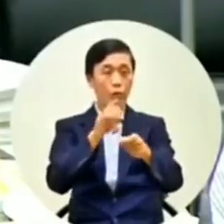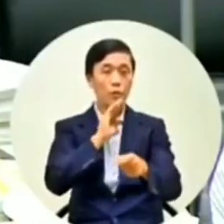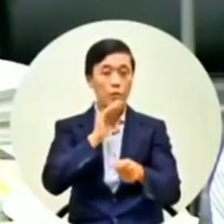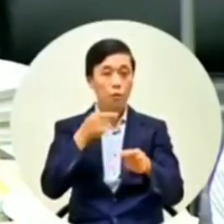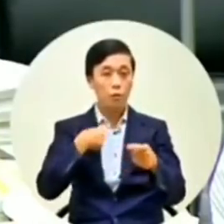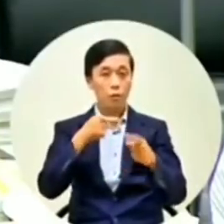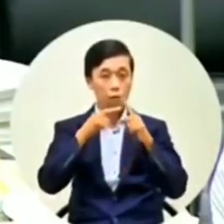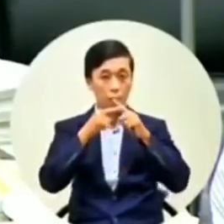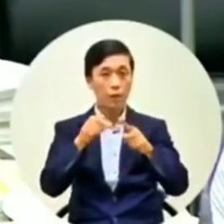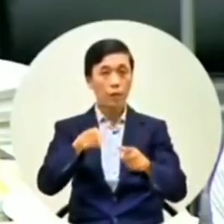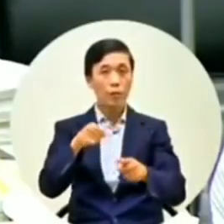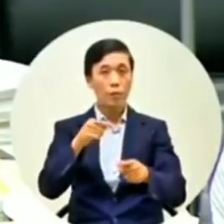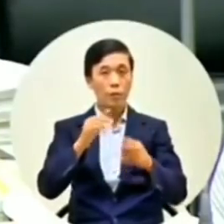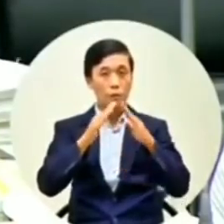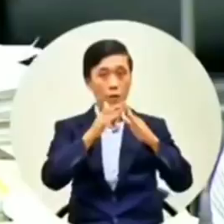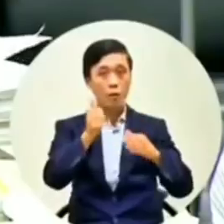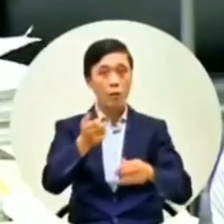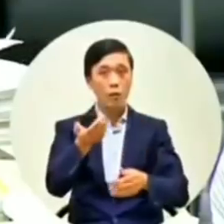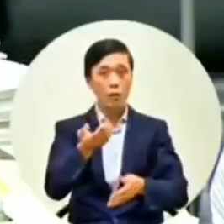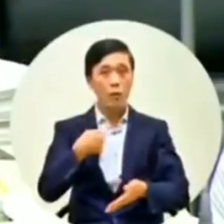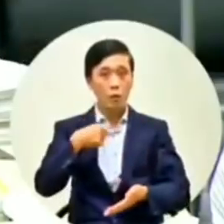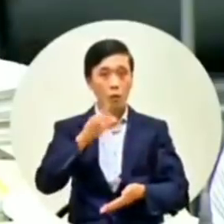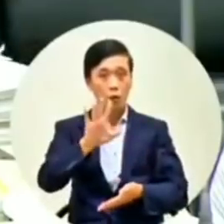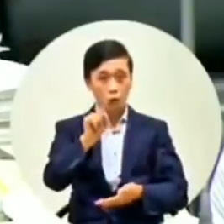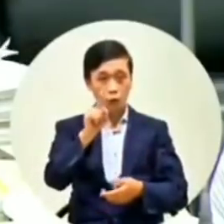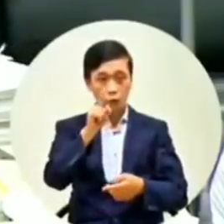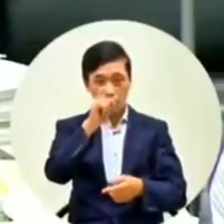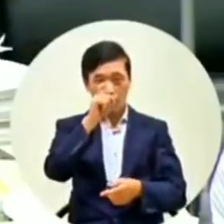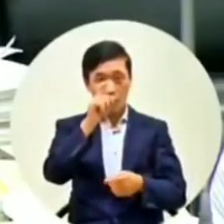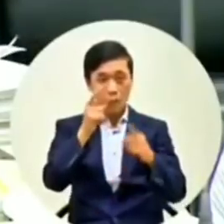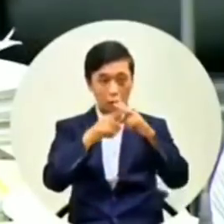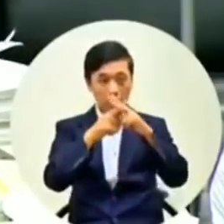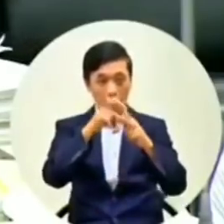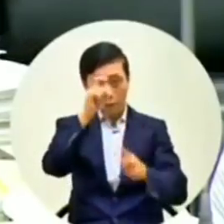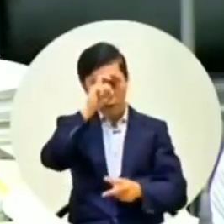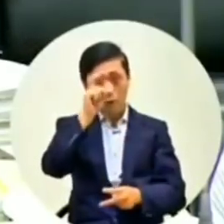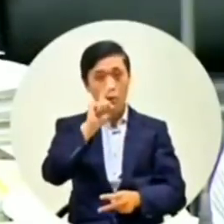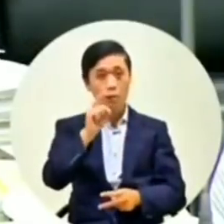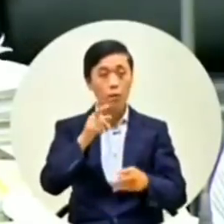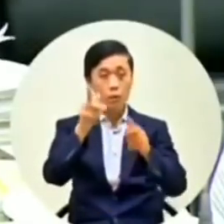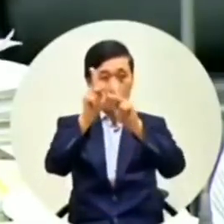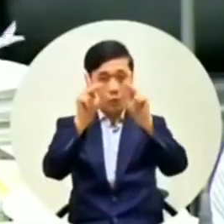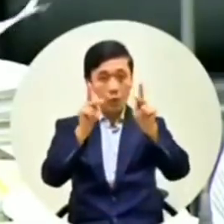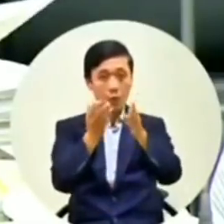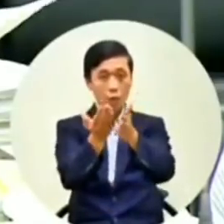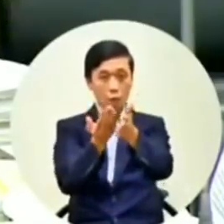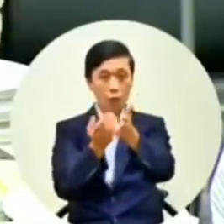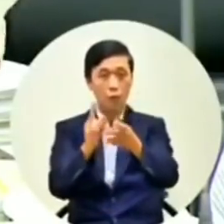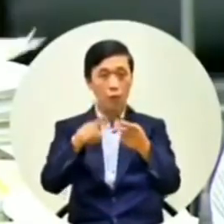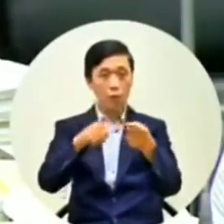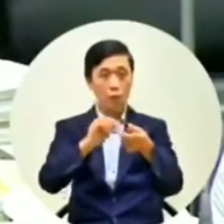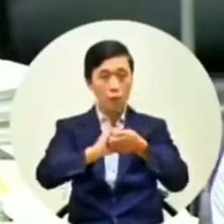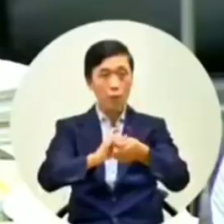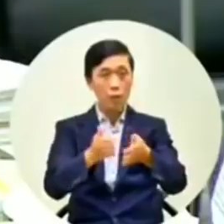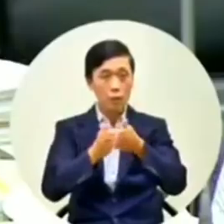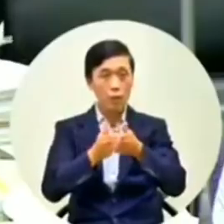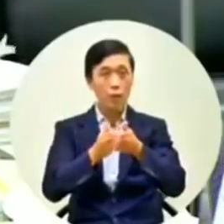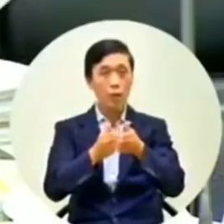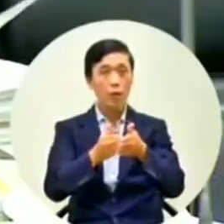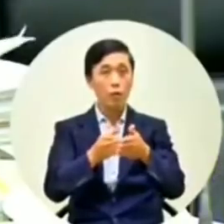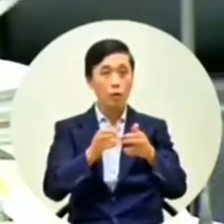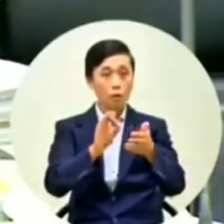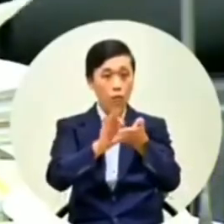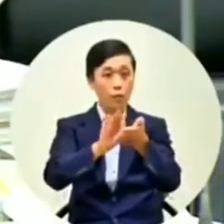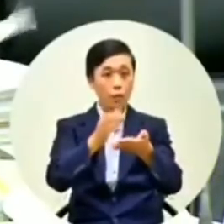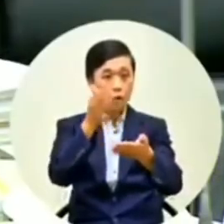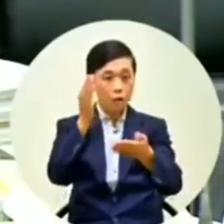里呢，市长刚好我有一个小小的要求。什么要求？咱在举债之前吼、一定要先做止血的动作，